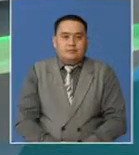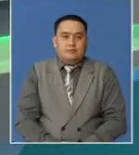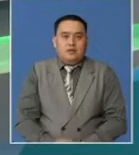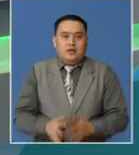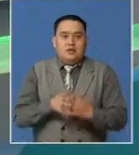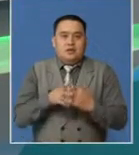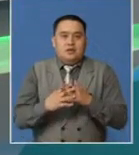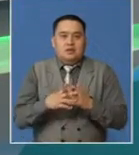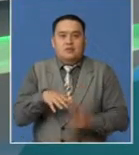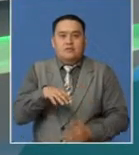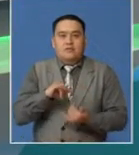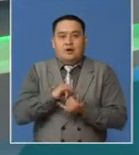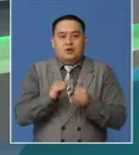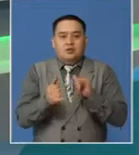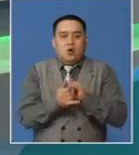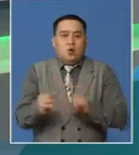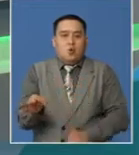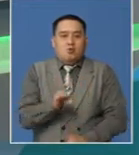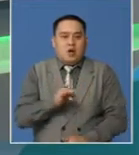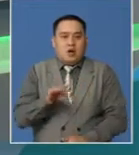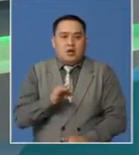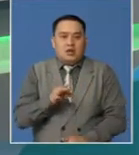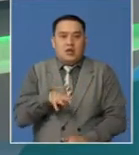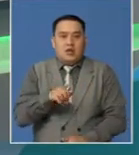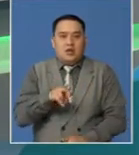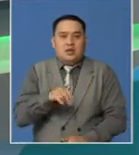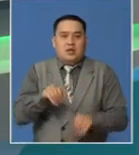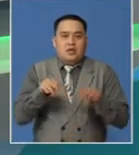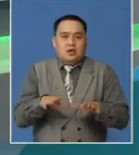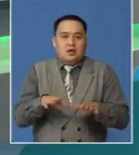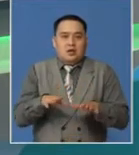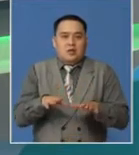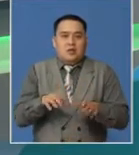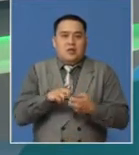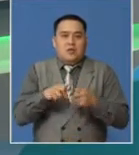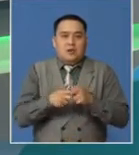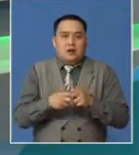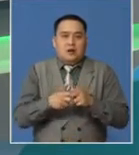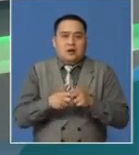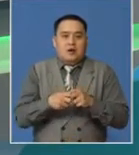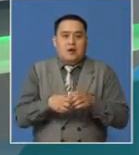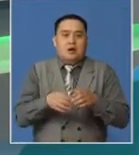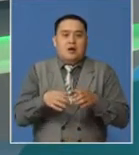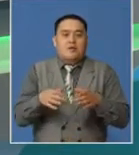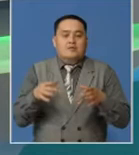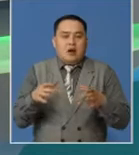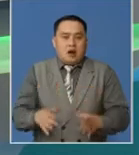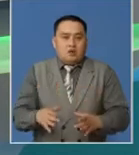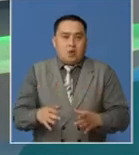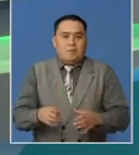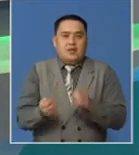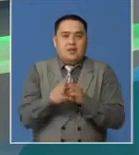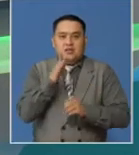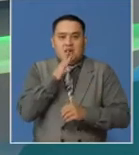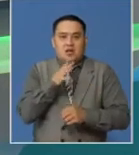Жительница села Рулиха в Восточно-Казахстанской области Елена Исакова решила побороться с проблемой открытых колодцев. 15-летний сын